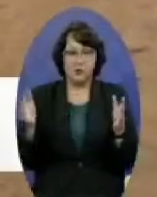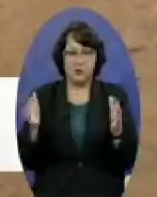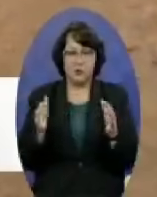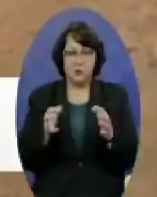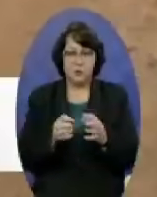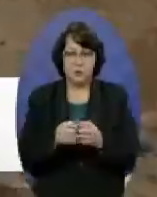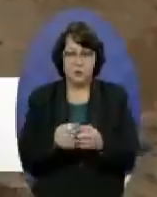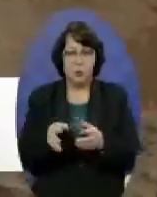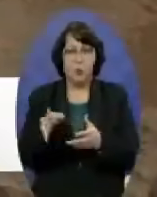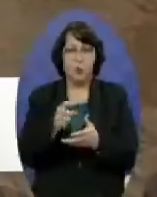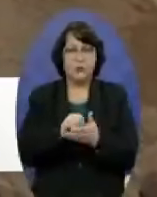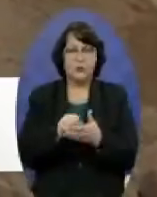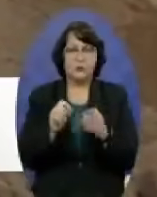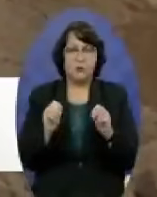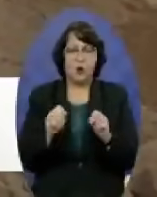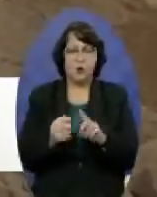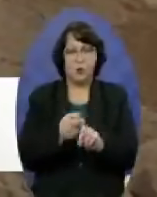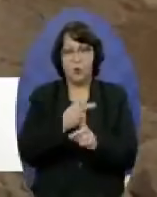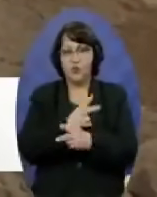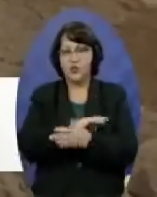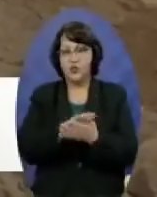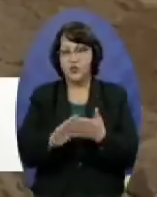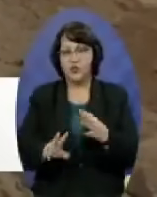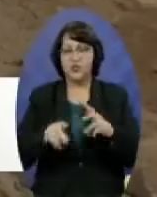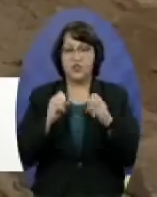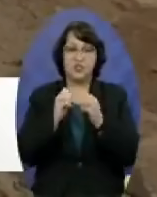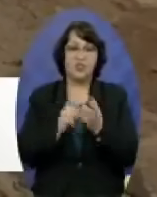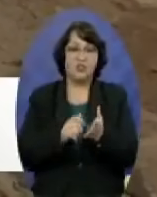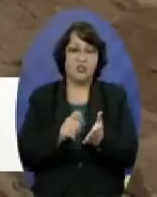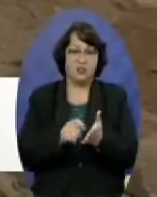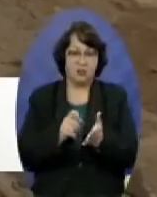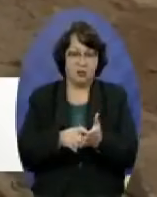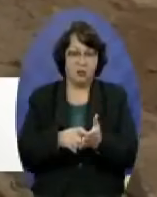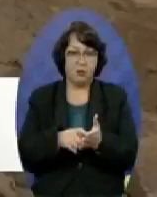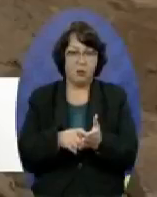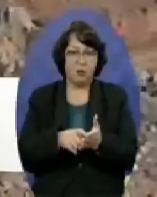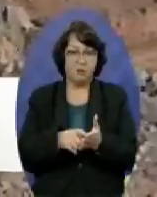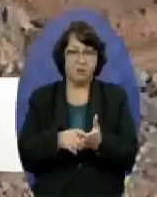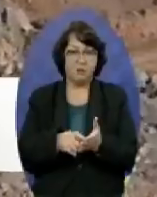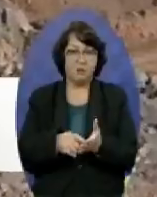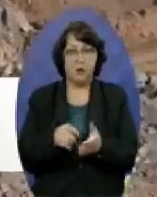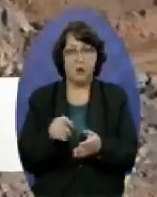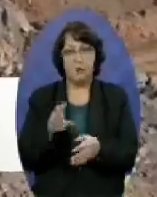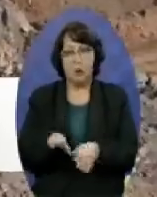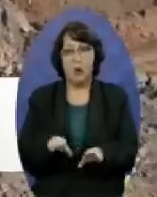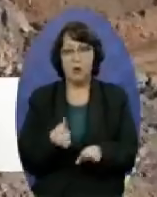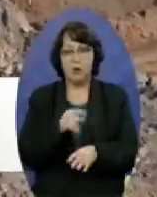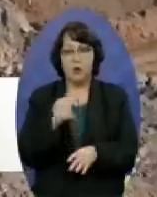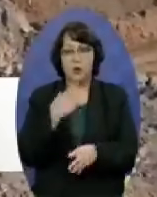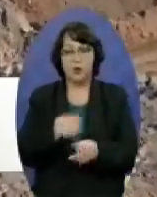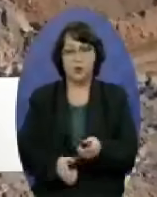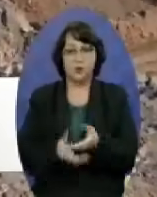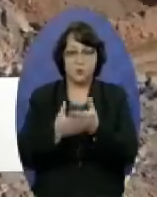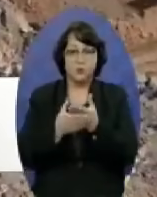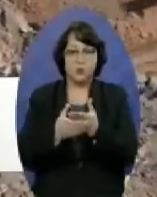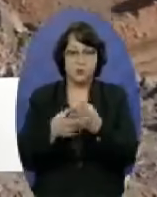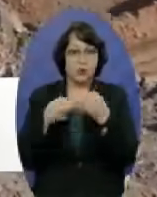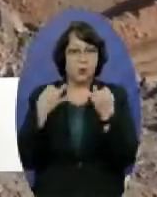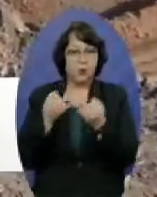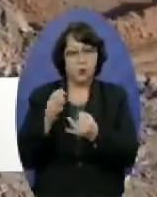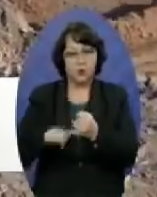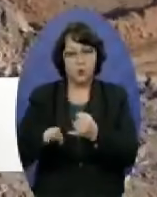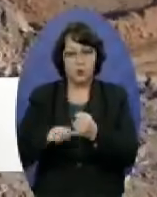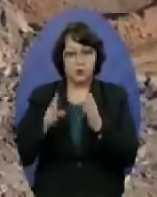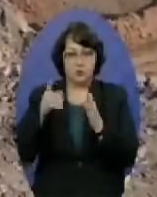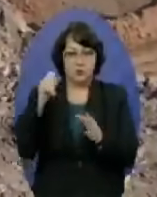Тиймээс холбогдох хуулийг шинжилгээд улс их хурлын байгаль орчин хүнс хөдөө аж ахуйн байнгын хорооны гишүүд дэмжлээ. Асуудлыг улсын хурал хилэлцэж